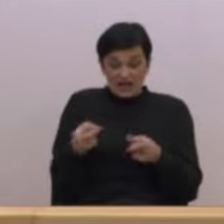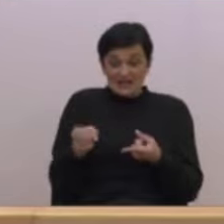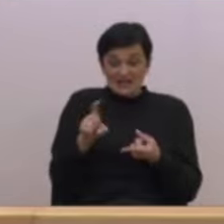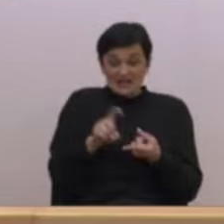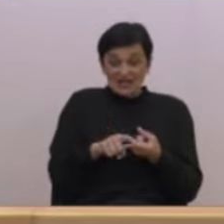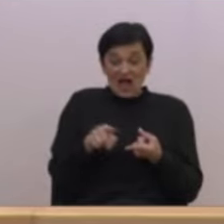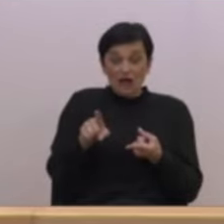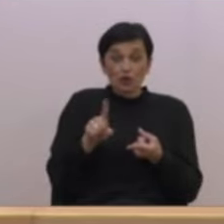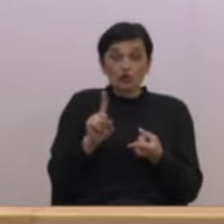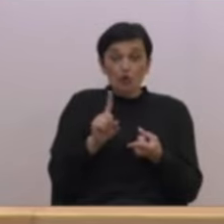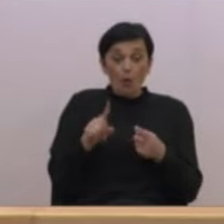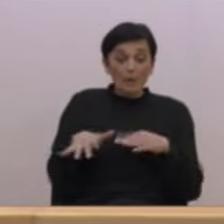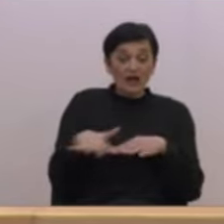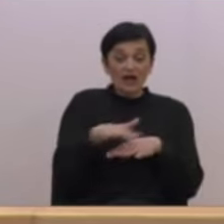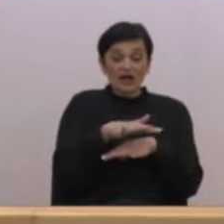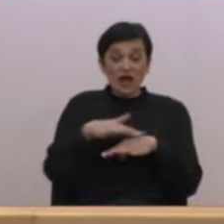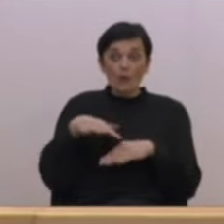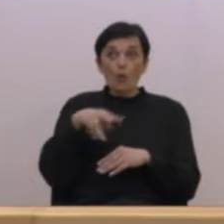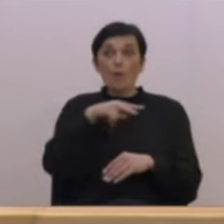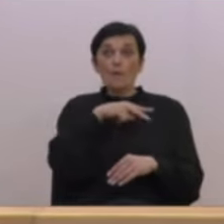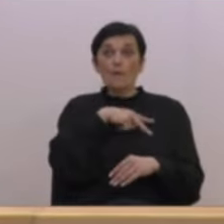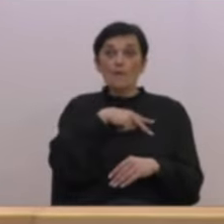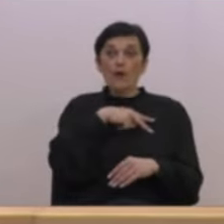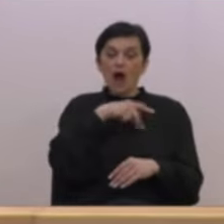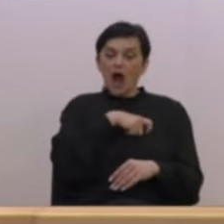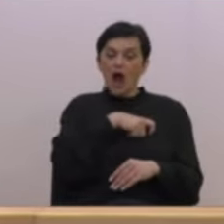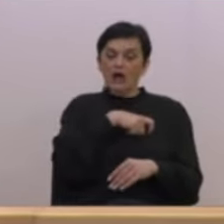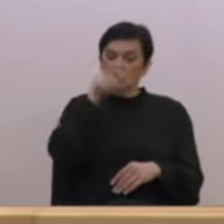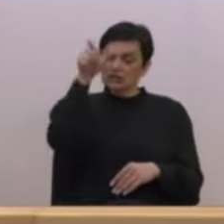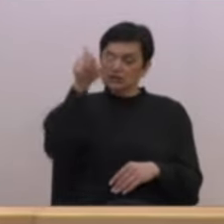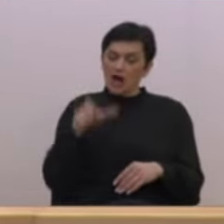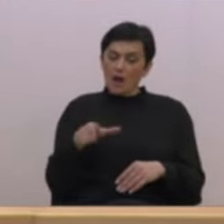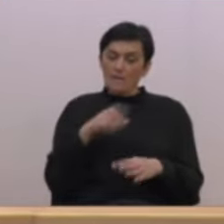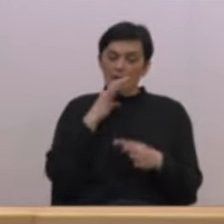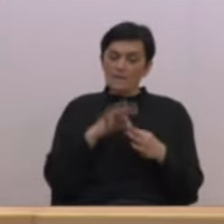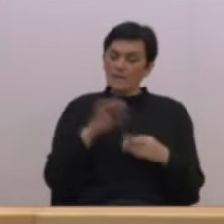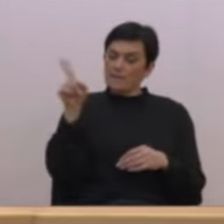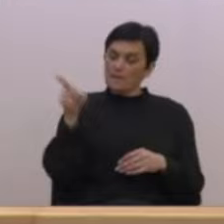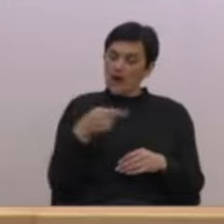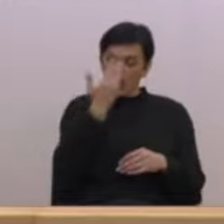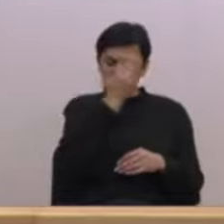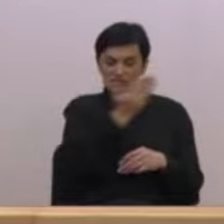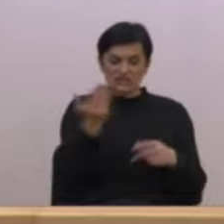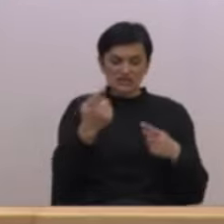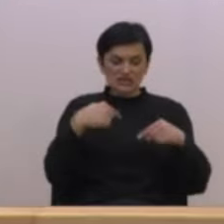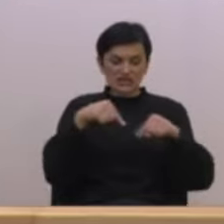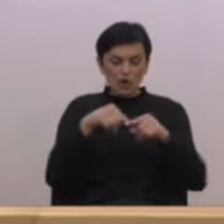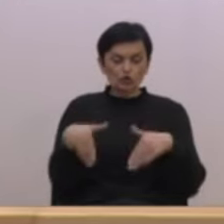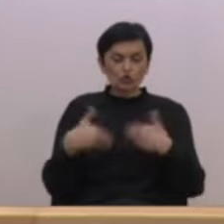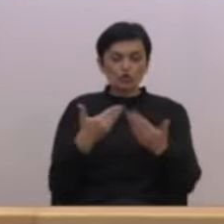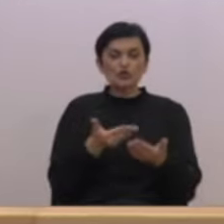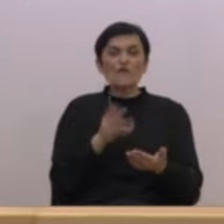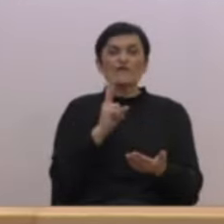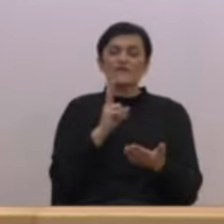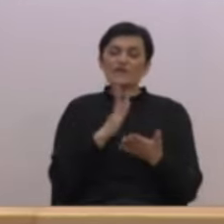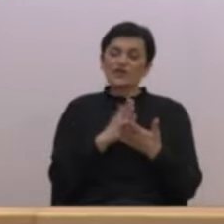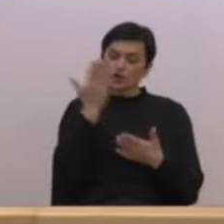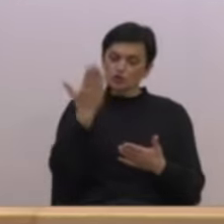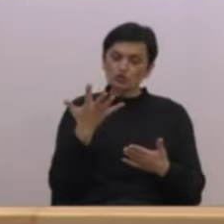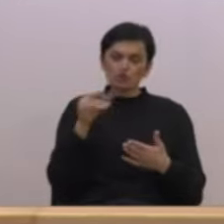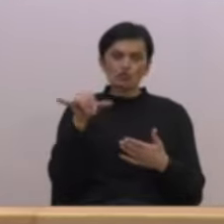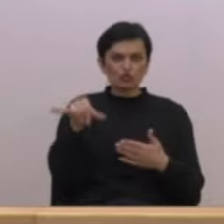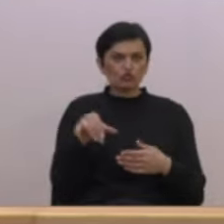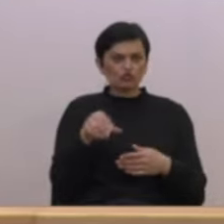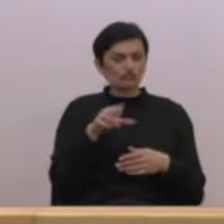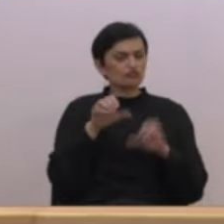არიყოს გარემოებები ისეთი, რომ პარლამენტარი პასუხისგებელია ხალხის წინაშე, საზოგადოების წინაშე, ვინ არის თუ შეძლებული